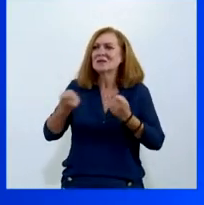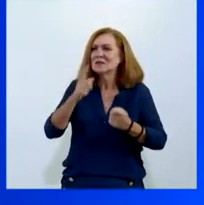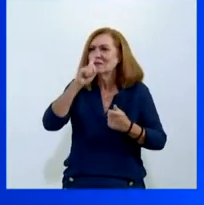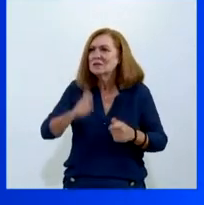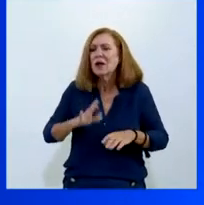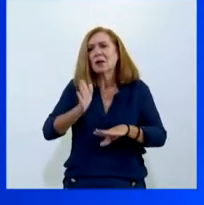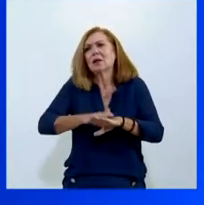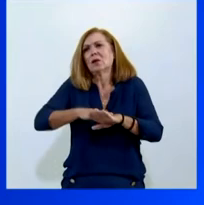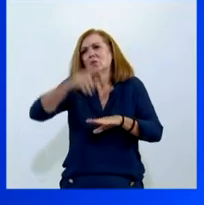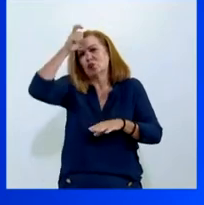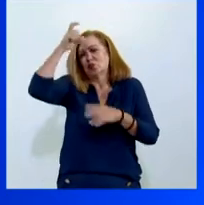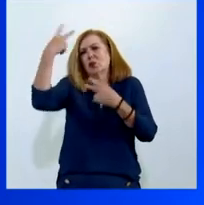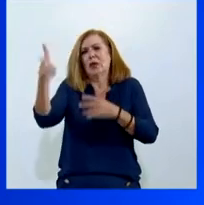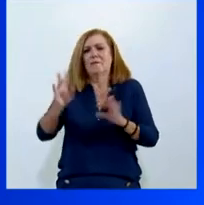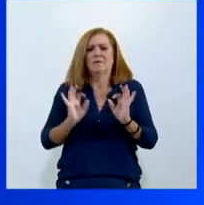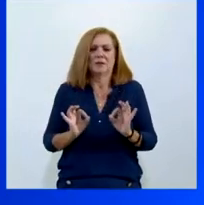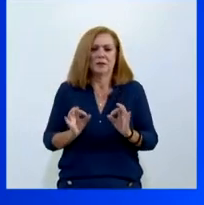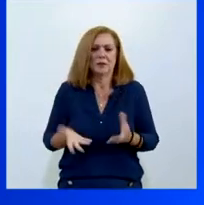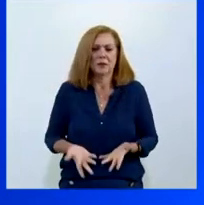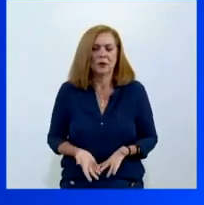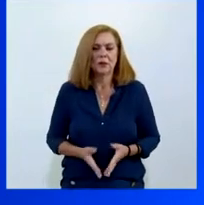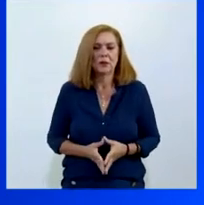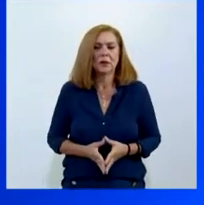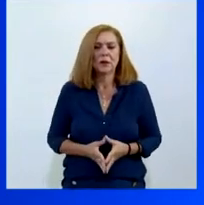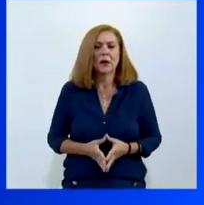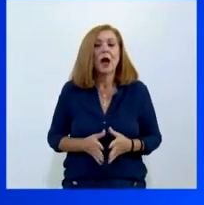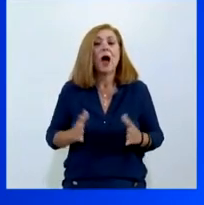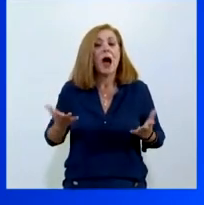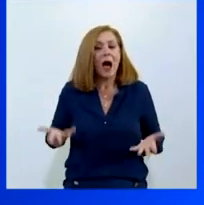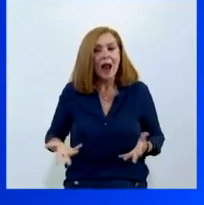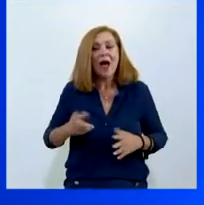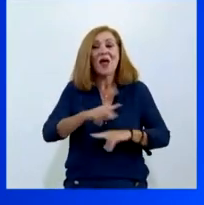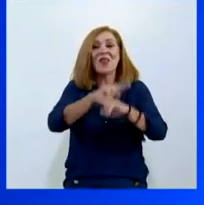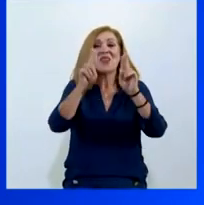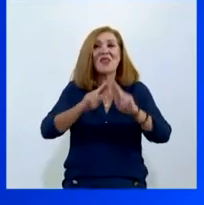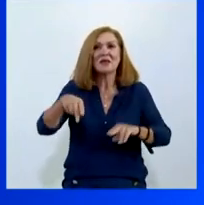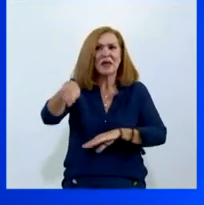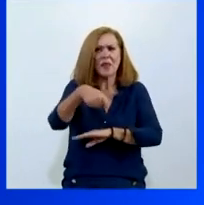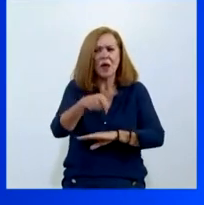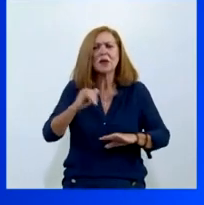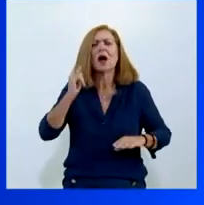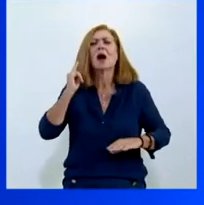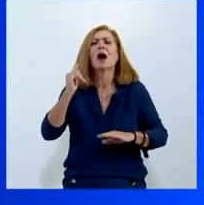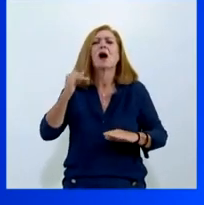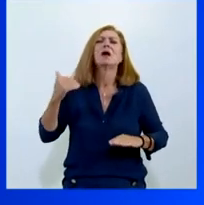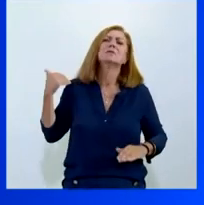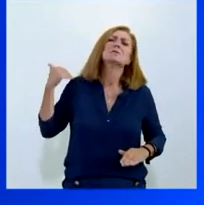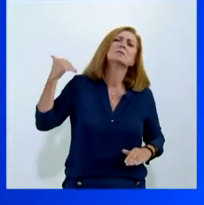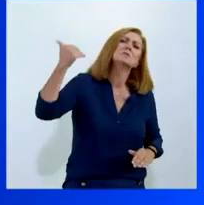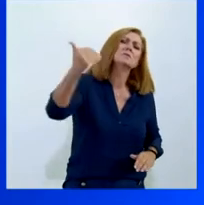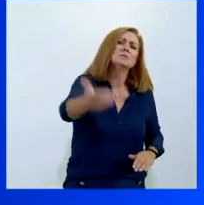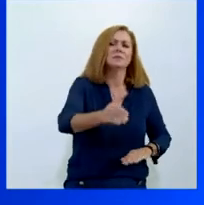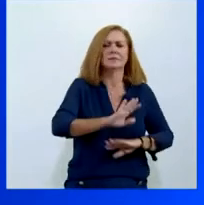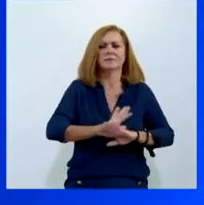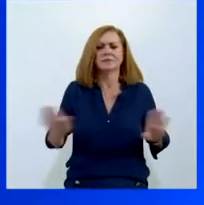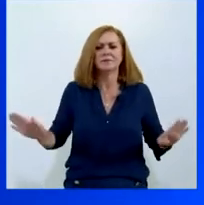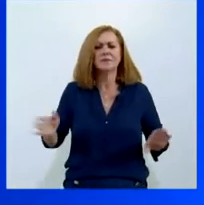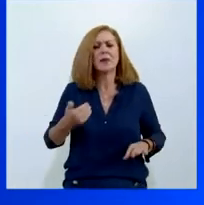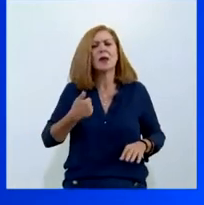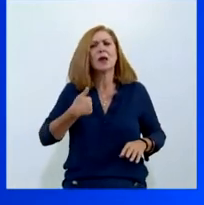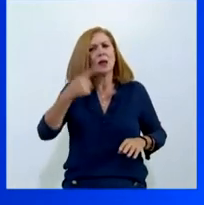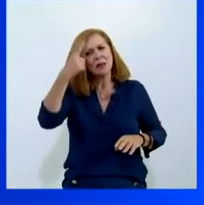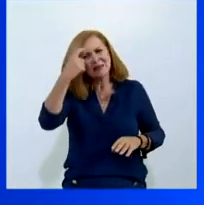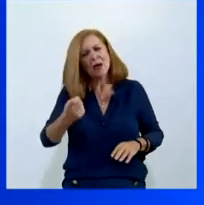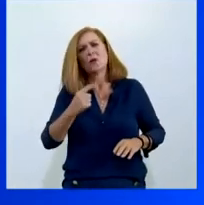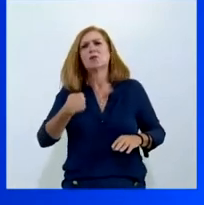Τουρκίας. Από εκεί και πέρα, η Χάγη είναι πολύ μακριά ακόμα, κύριε Βιενίδη. Είναι κάτι το οποίο το γνωρίζουμε